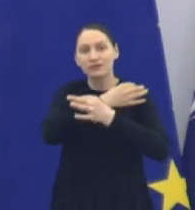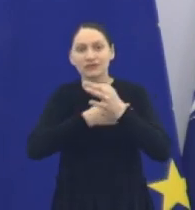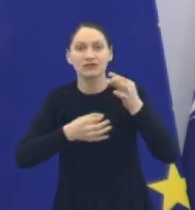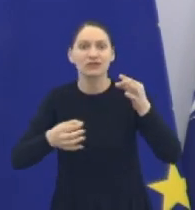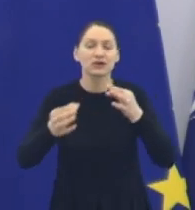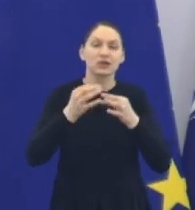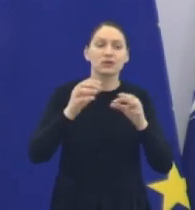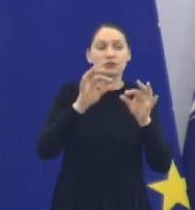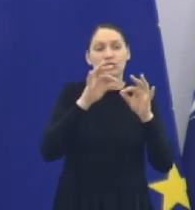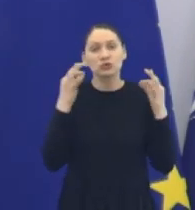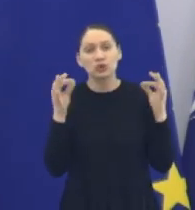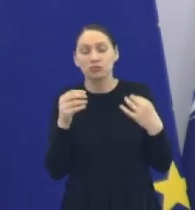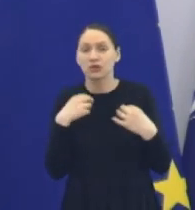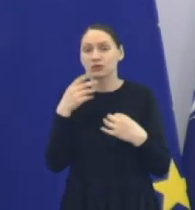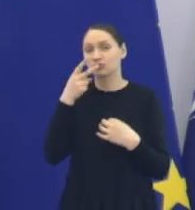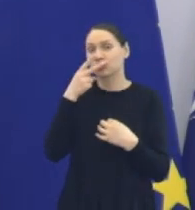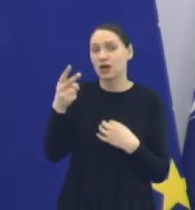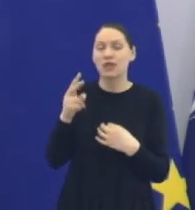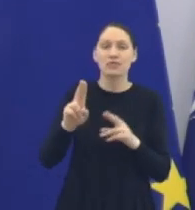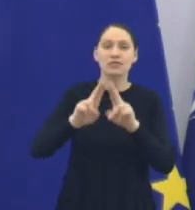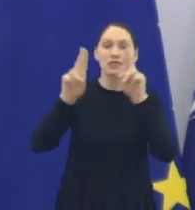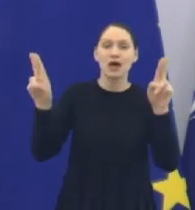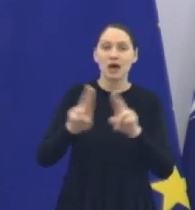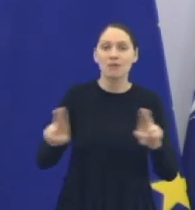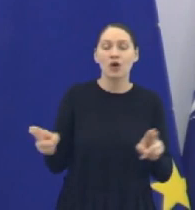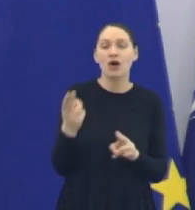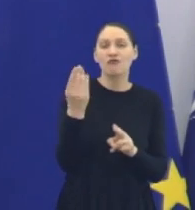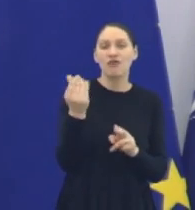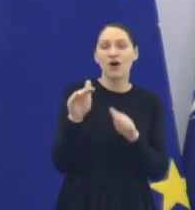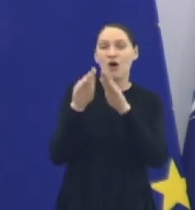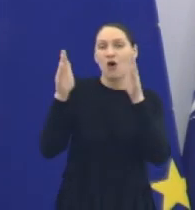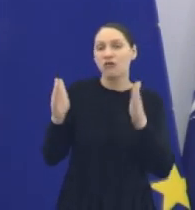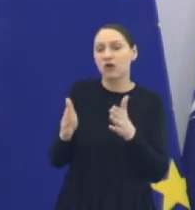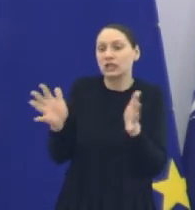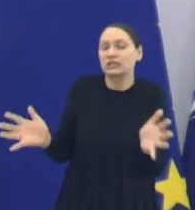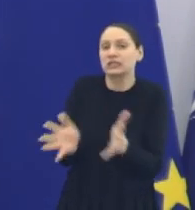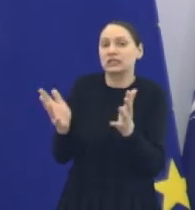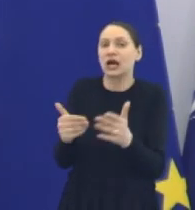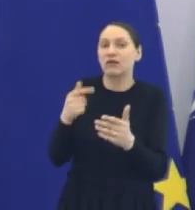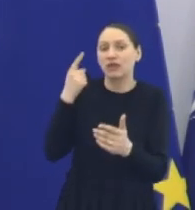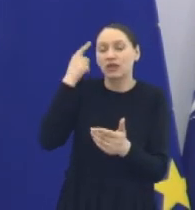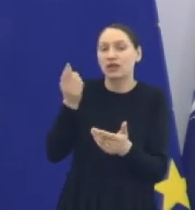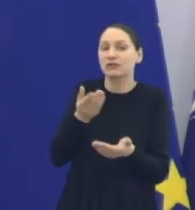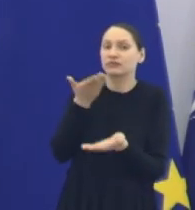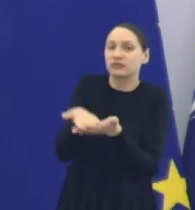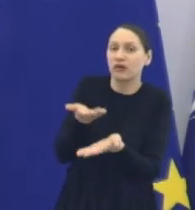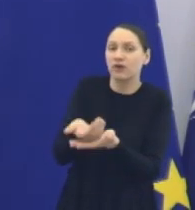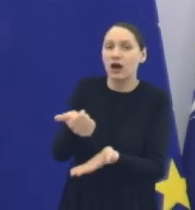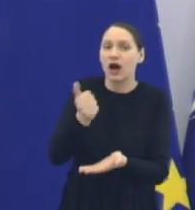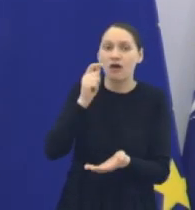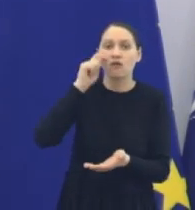tam tikri pasiūlymai, pažiūrėsime, ką galima padaryti ir kaip galima būtų dar įveiklinti ir Tarptautinį valiutos fondą, siekiant padėti